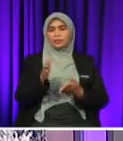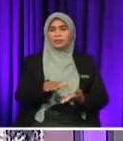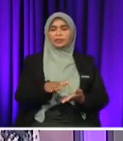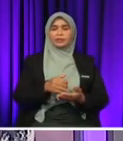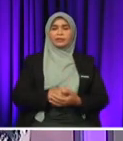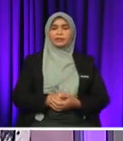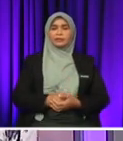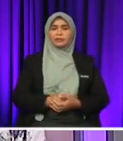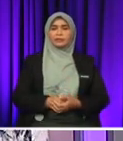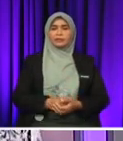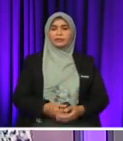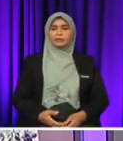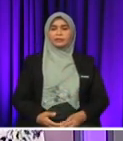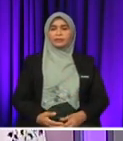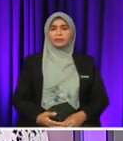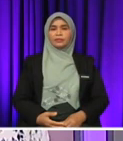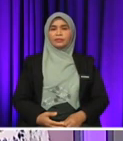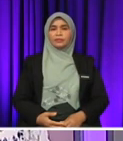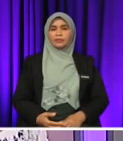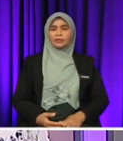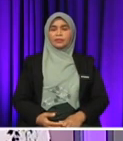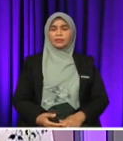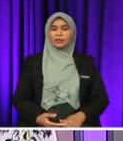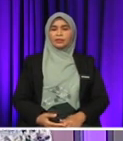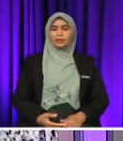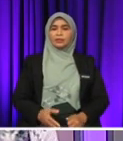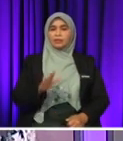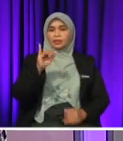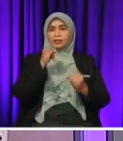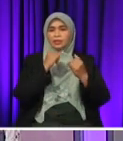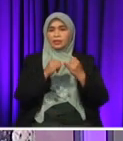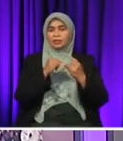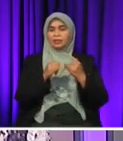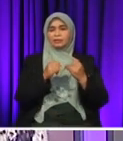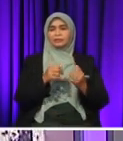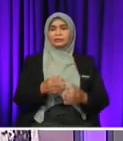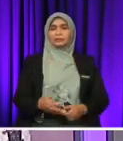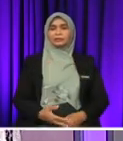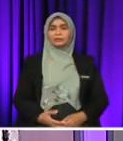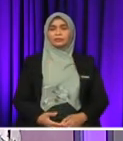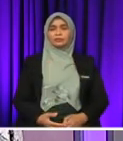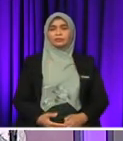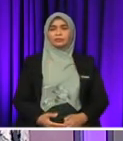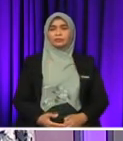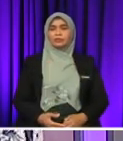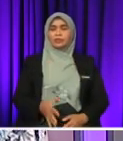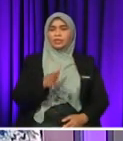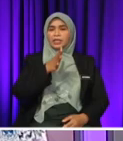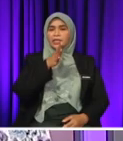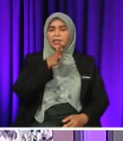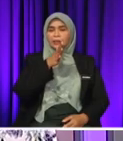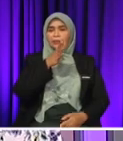baik kita tengok rangkap yang terakhir Apakah maksud ibu pada